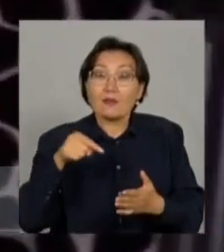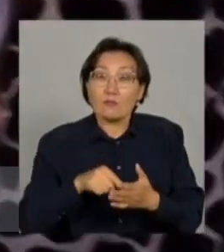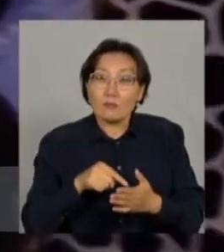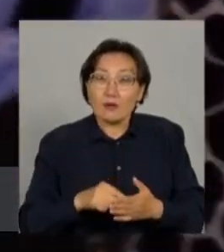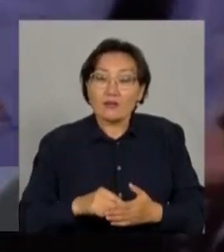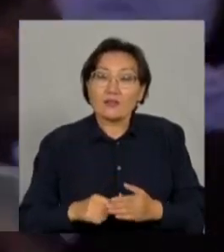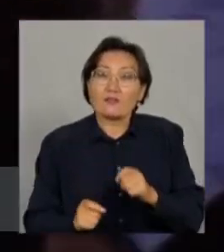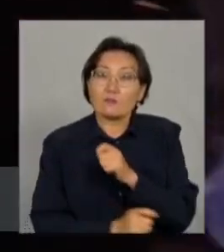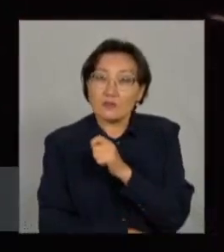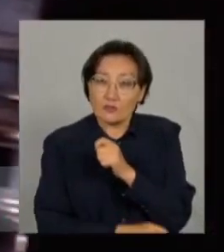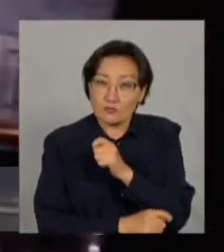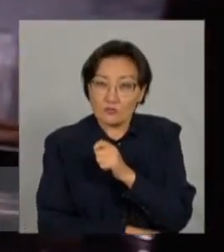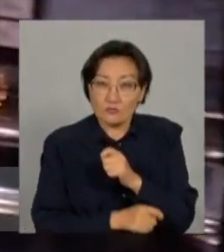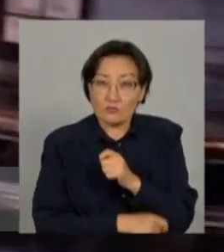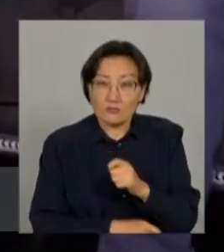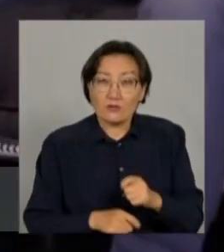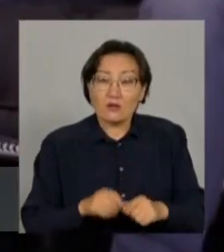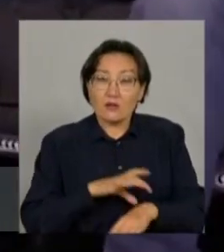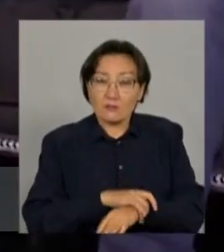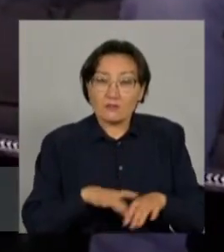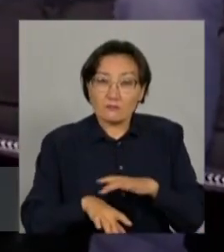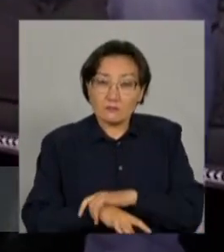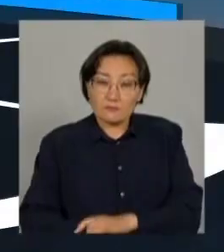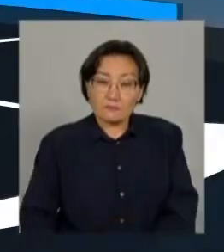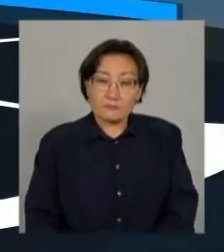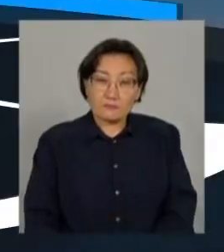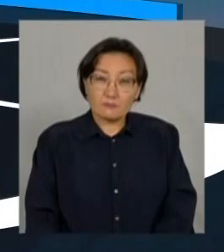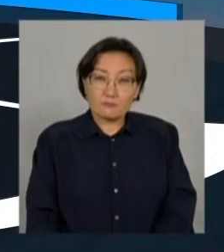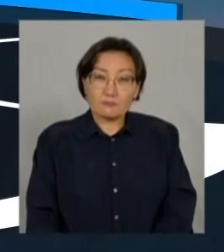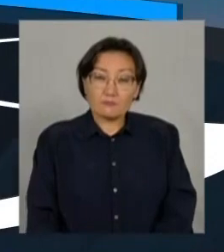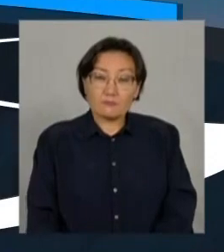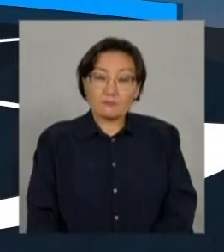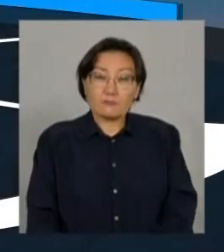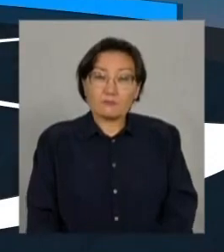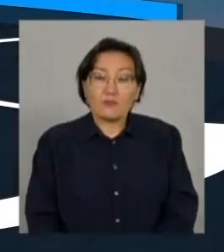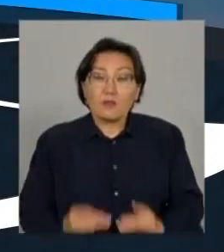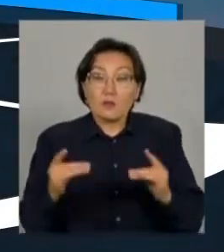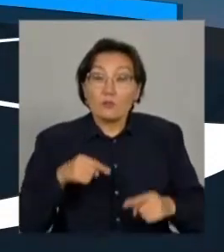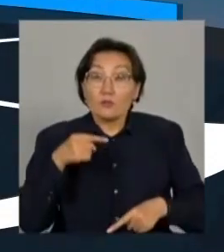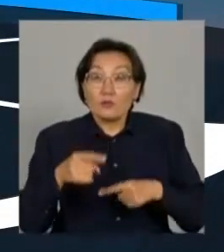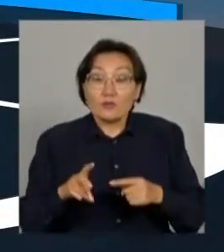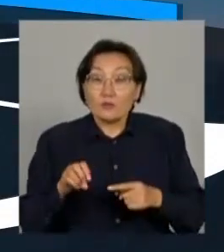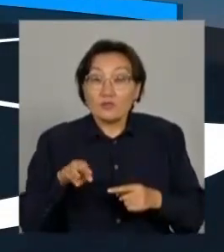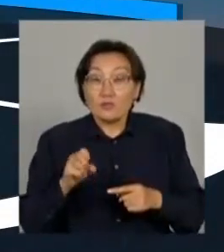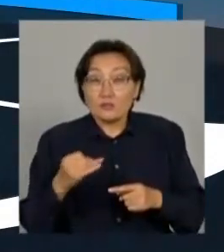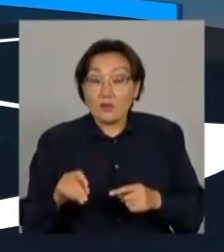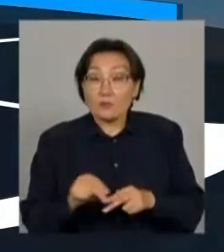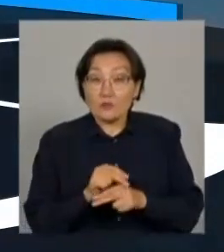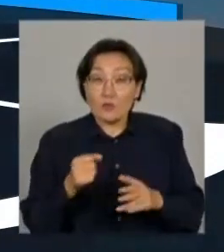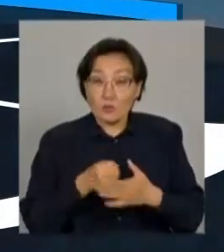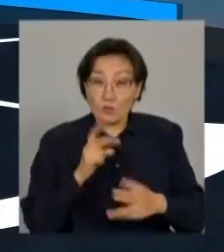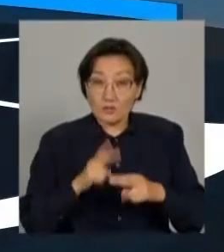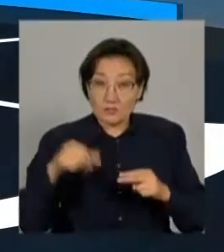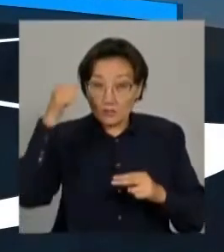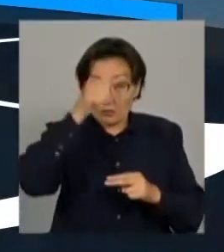рабство. Мира Альжанова, Ринат Утеев, телеканал ОМТ, Астана. Мост через реку Исентай реконструируют до конца года